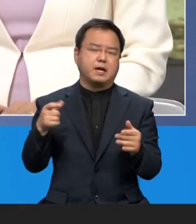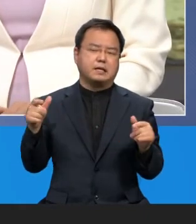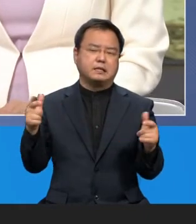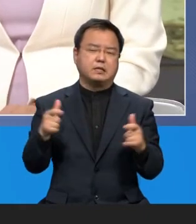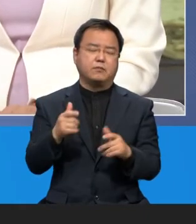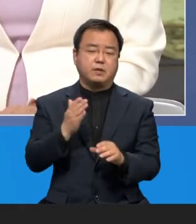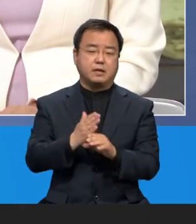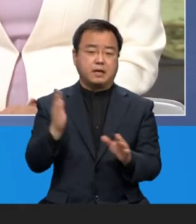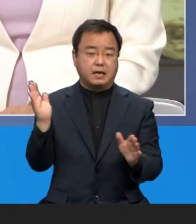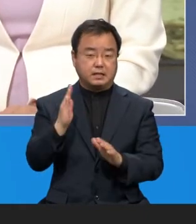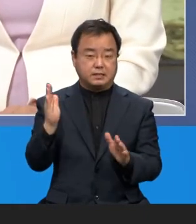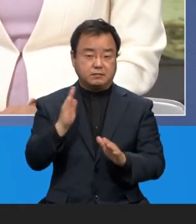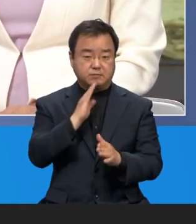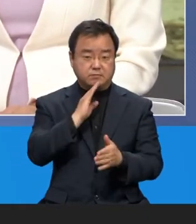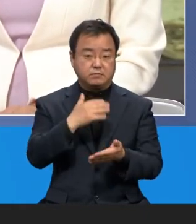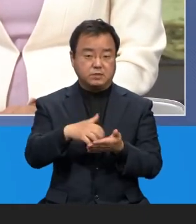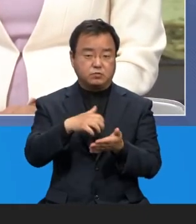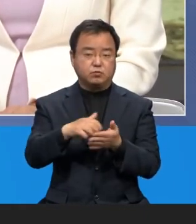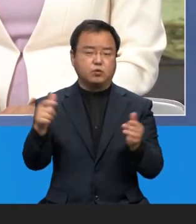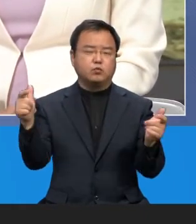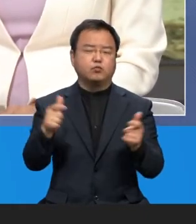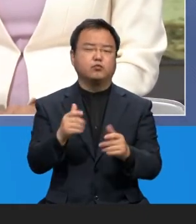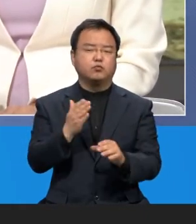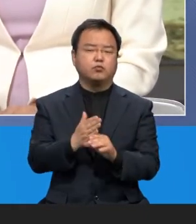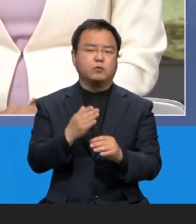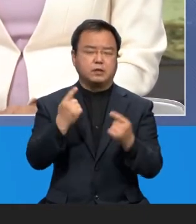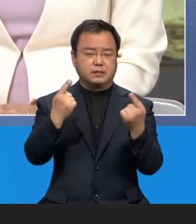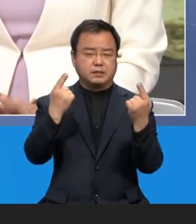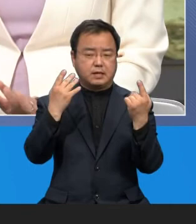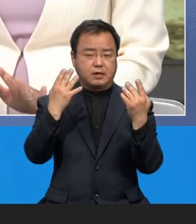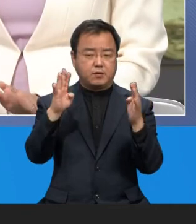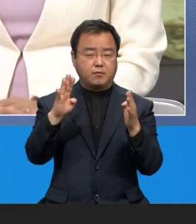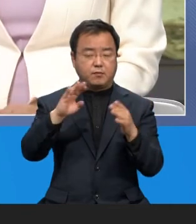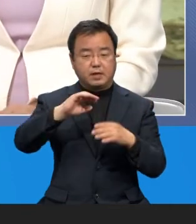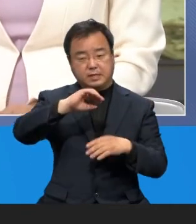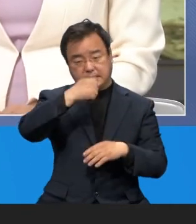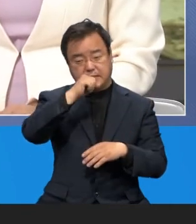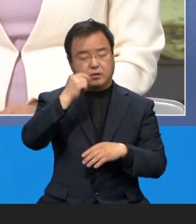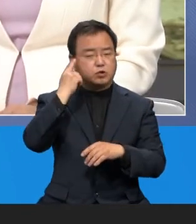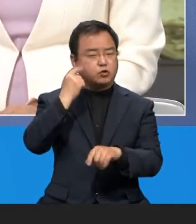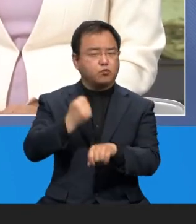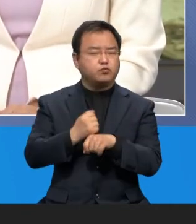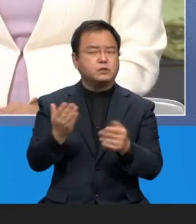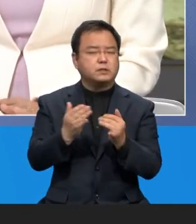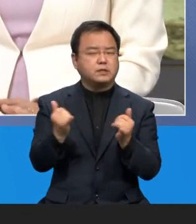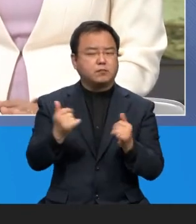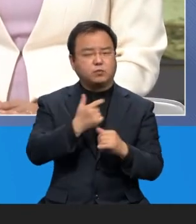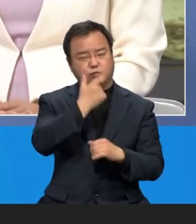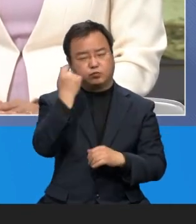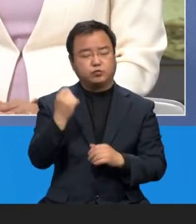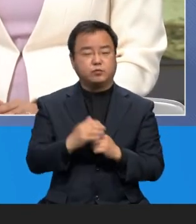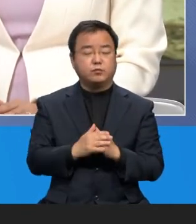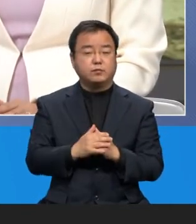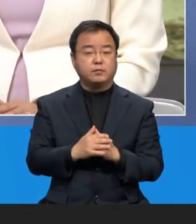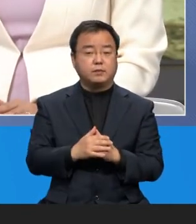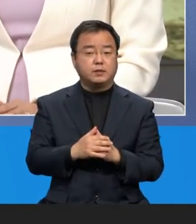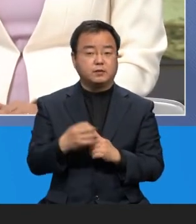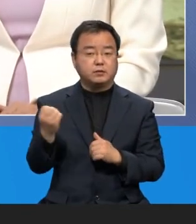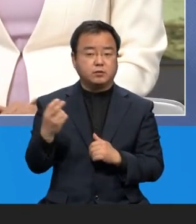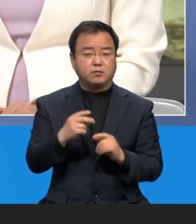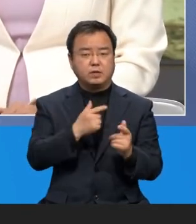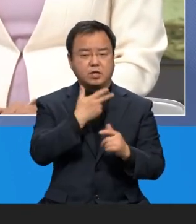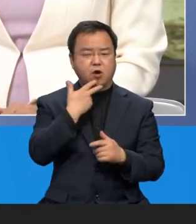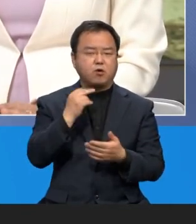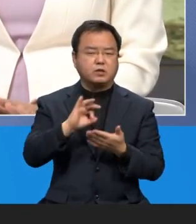자체가 줄다 보니까 대학 재정이나 연구 인력 충원이 좀 어려운 부분이 있고요. 이 일본에서 영어 사용 빈도가 낮다는